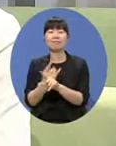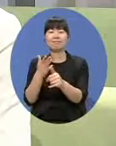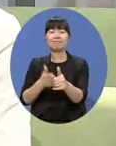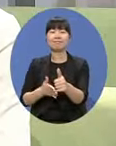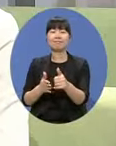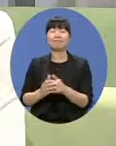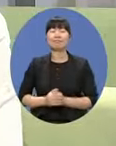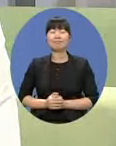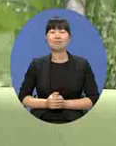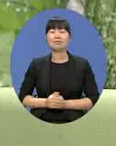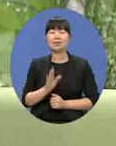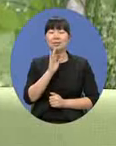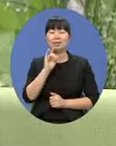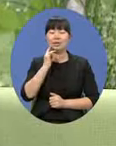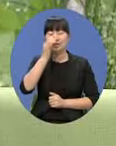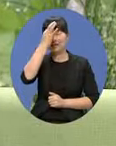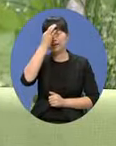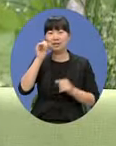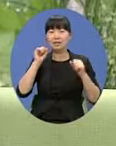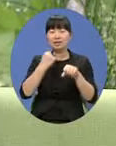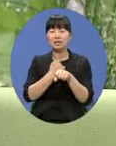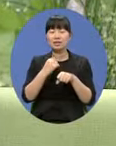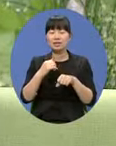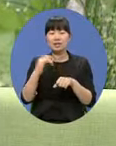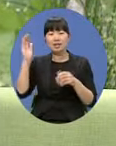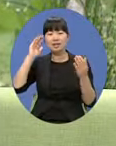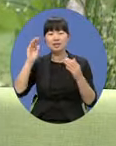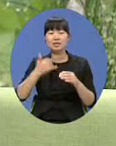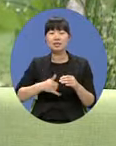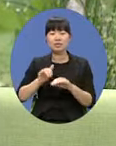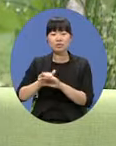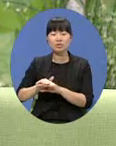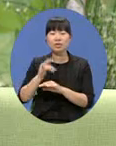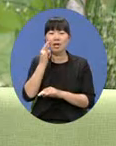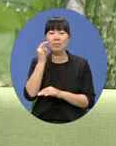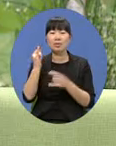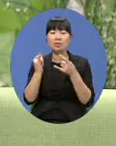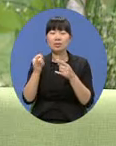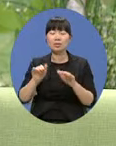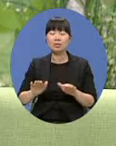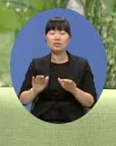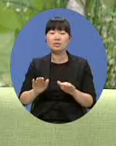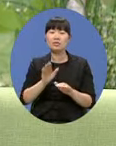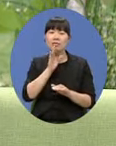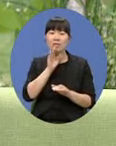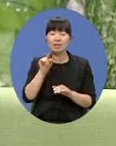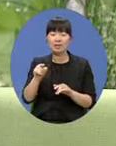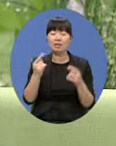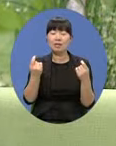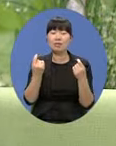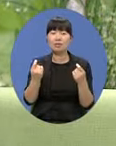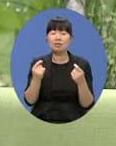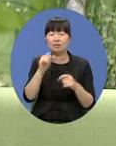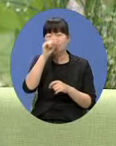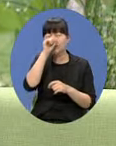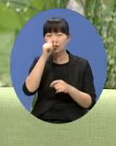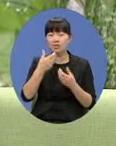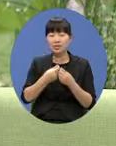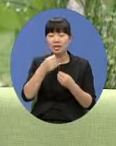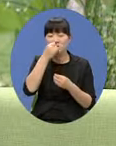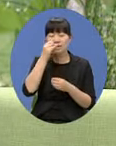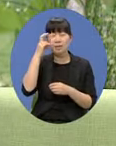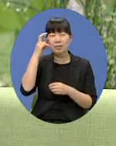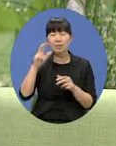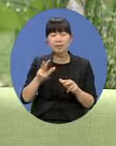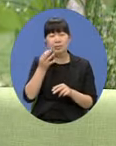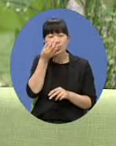좋겠어요. 그래요. 네. 정말 예체능계 학생을 자녀로 두시는 어머님들께는요. 오늘 정말 아 그래 이런 정말 좋은 예가 있었는데 왜